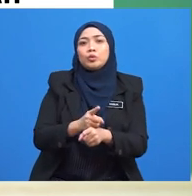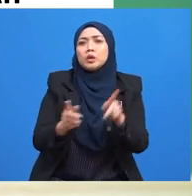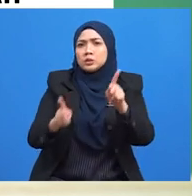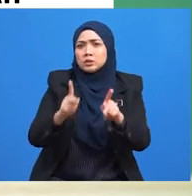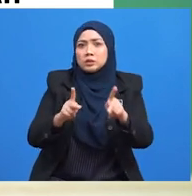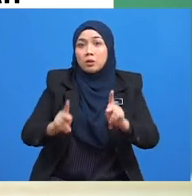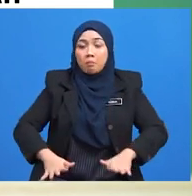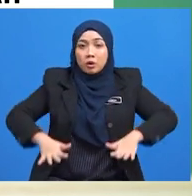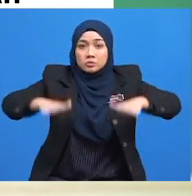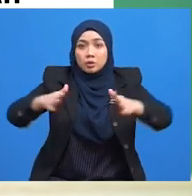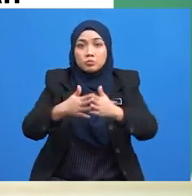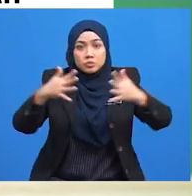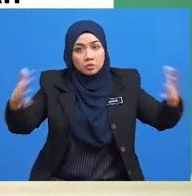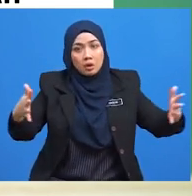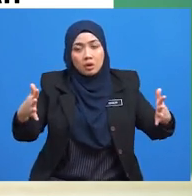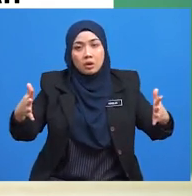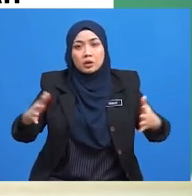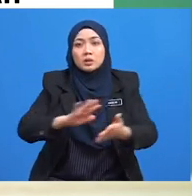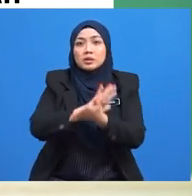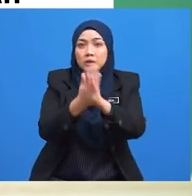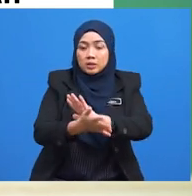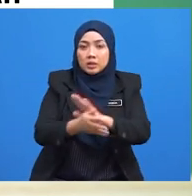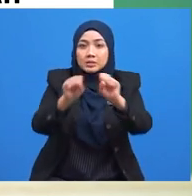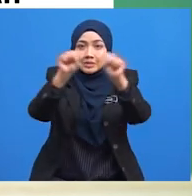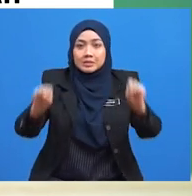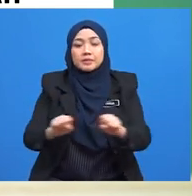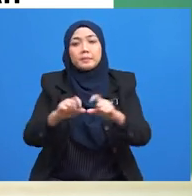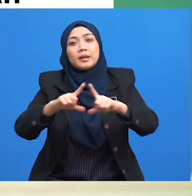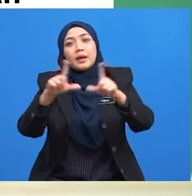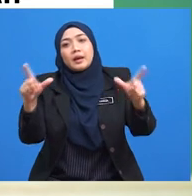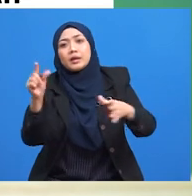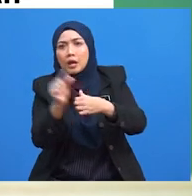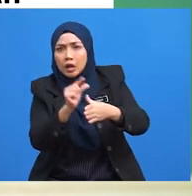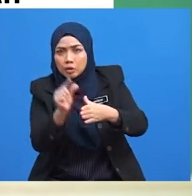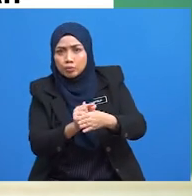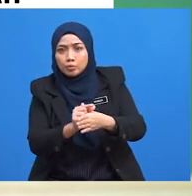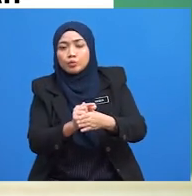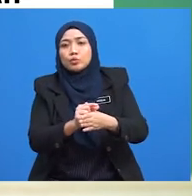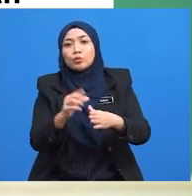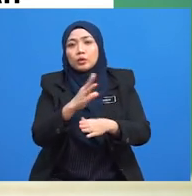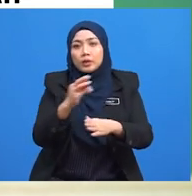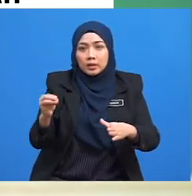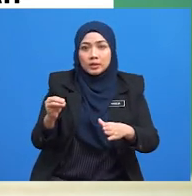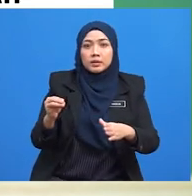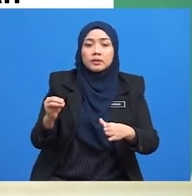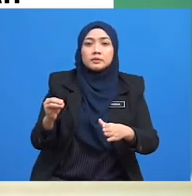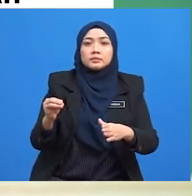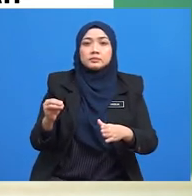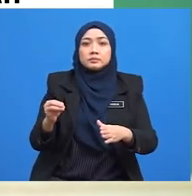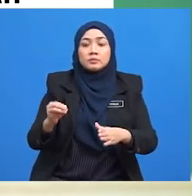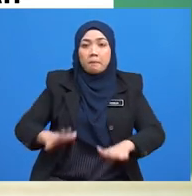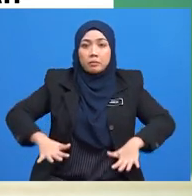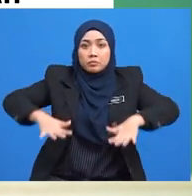maka sistem yang lain turut terjejas, terutamanya sistem ekologi, kerana banjir besar